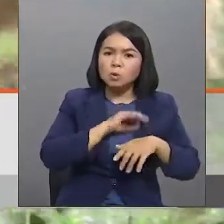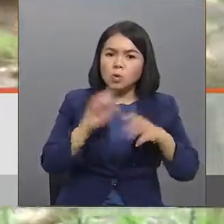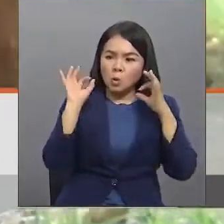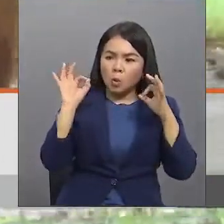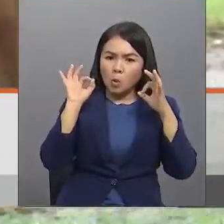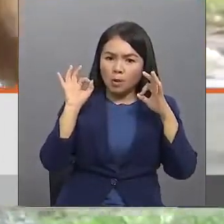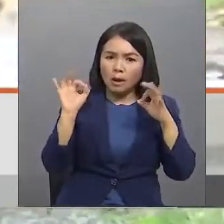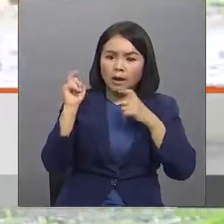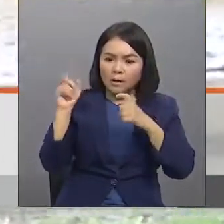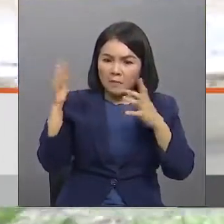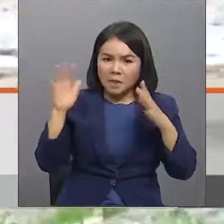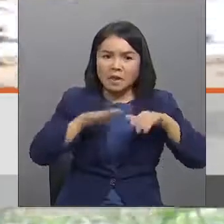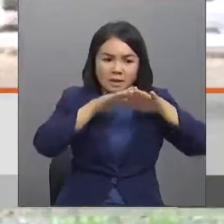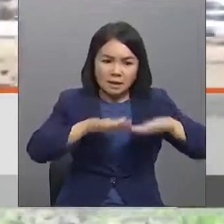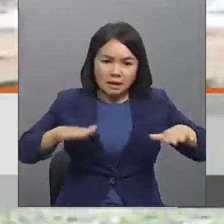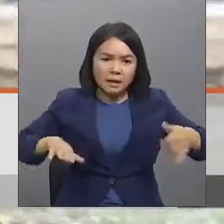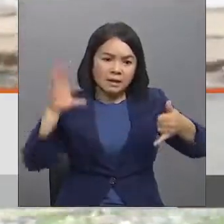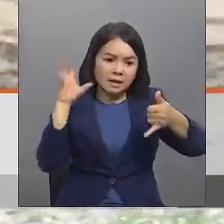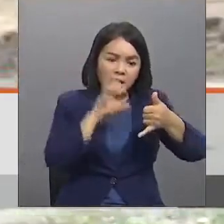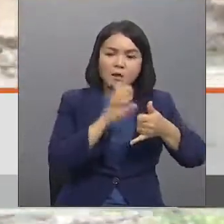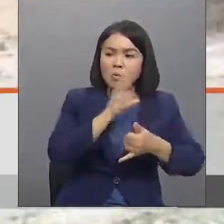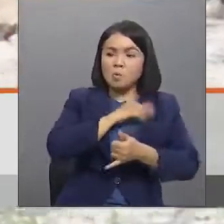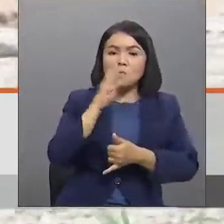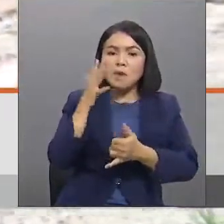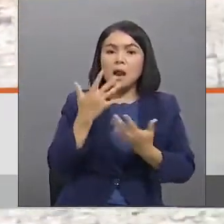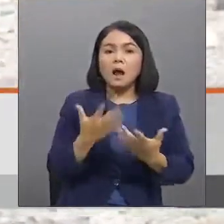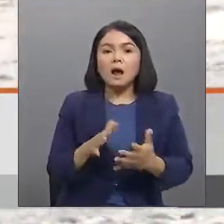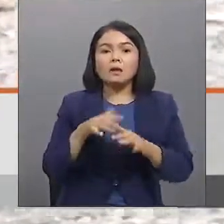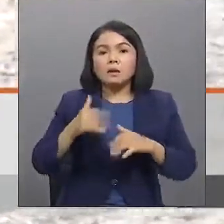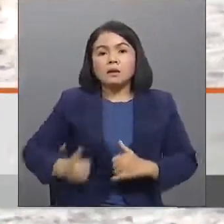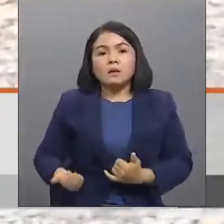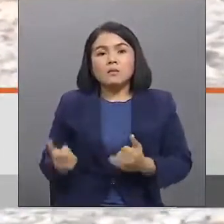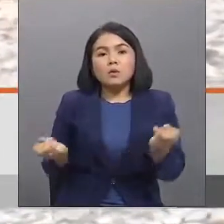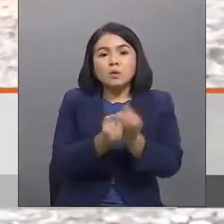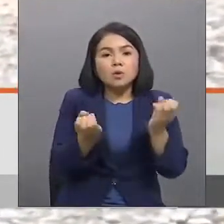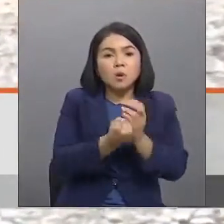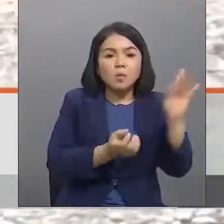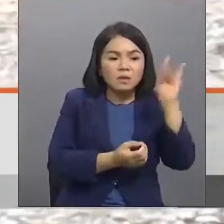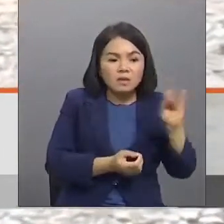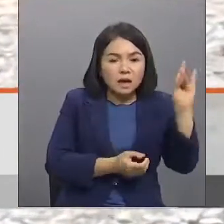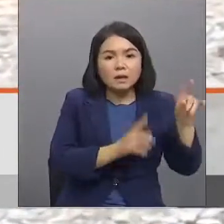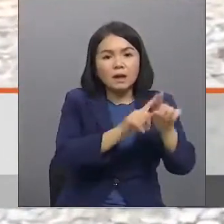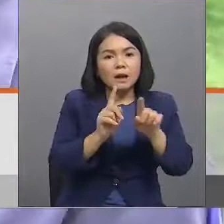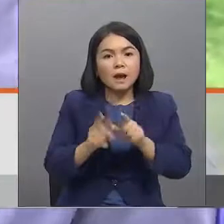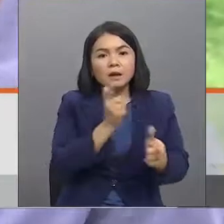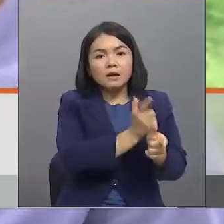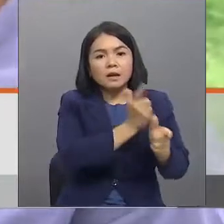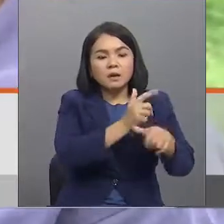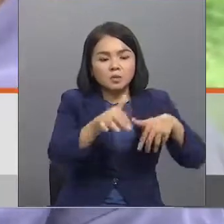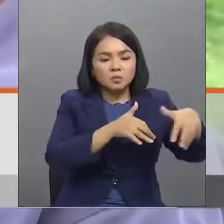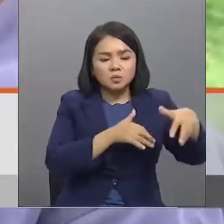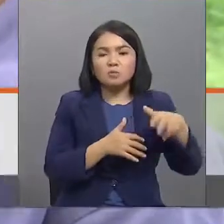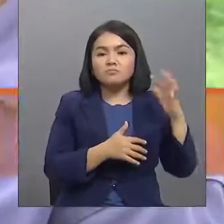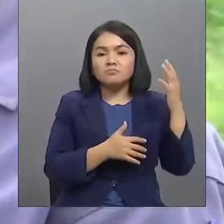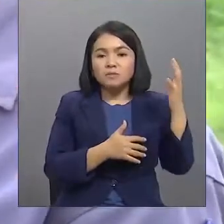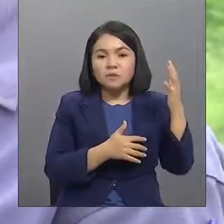ขึ้นเด็กที่เคยถูกกัดก็ไม่หวาดกลัวและไม่เข้ามากัดสัตว์เลี้ยงของชาวบ้านในพื้นที่แล้ว ส่วนมากก็จะมีโ